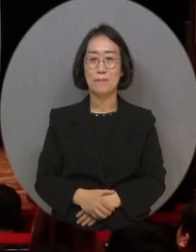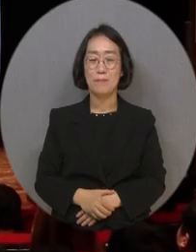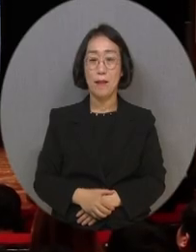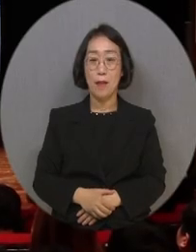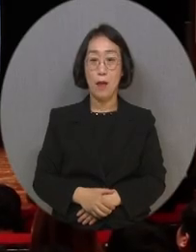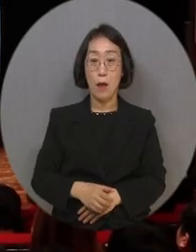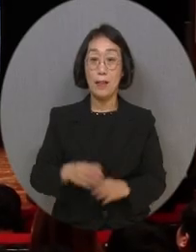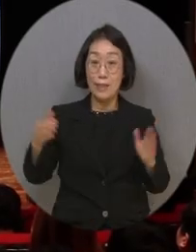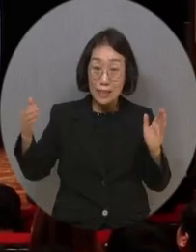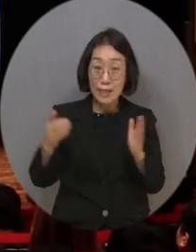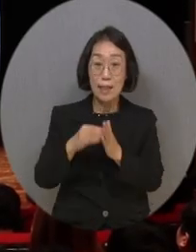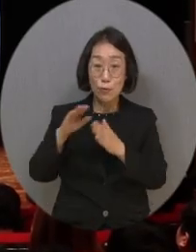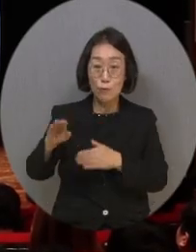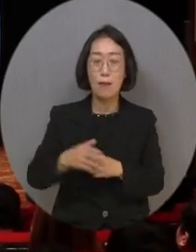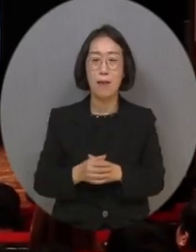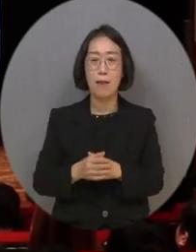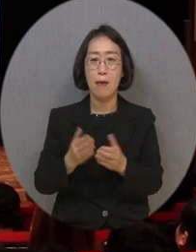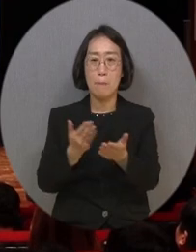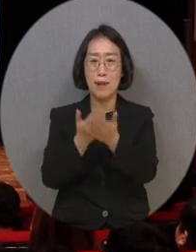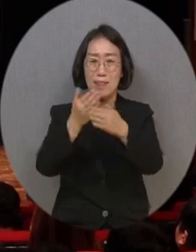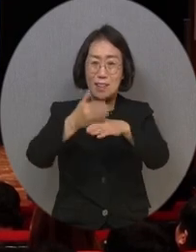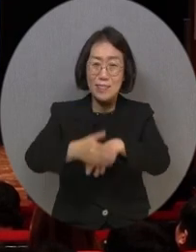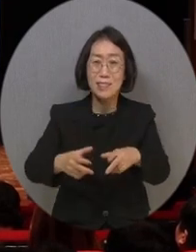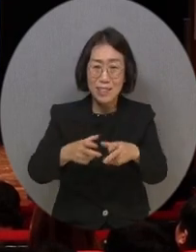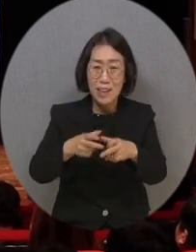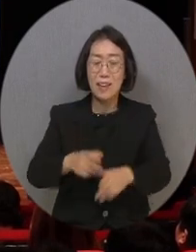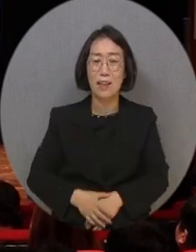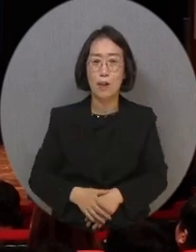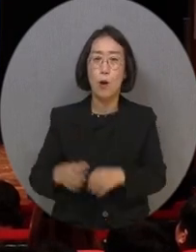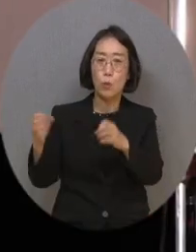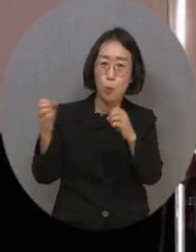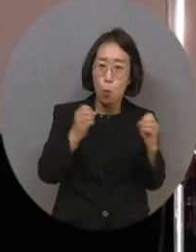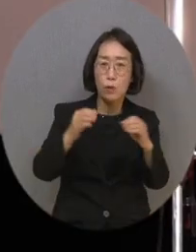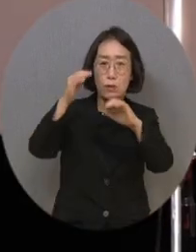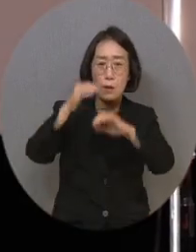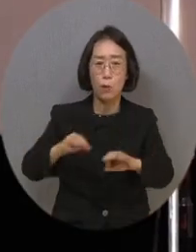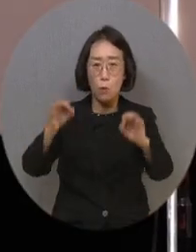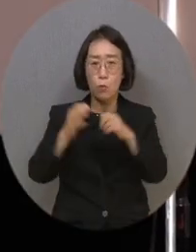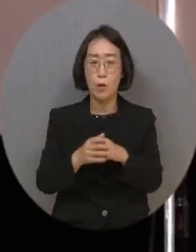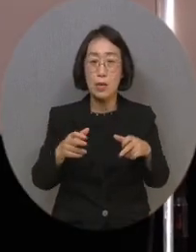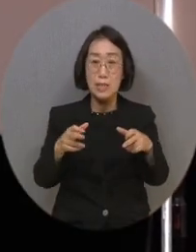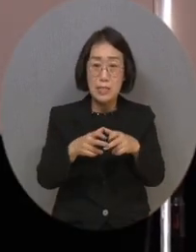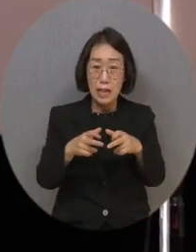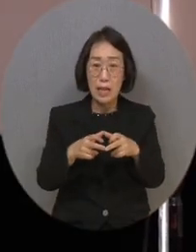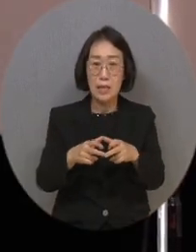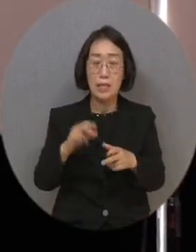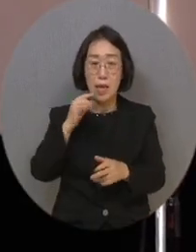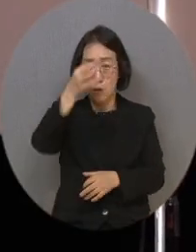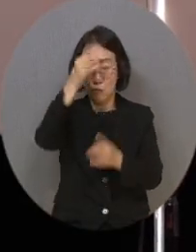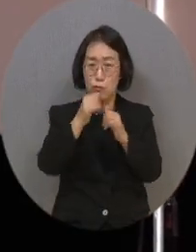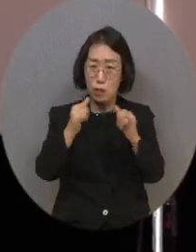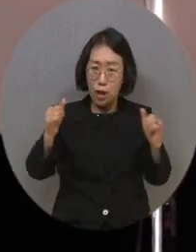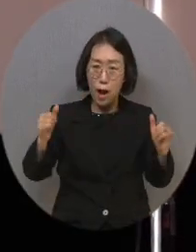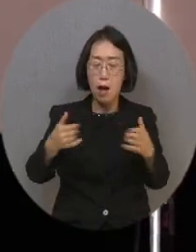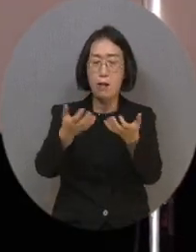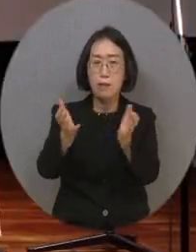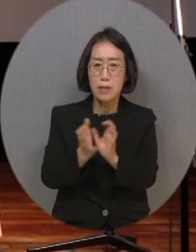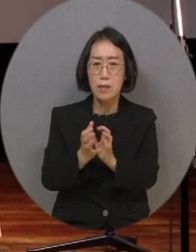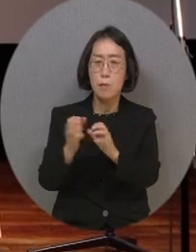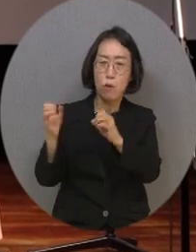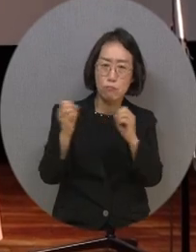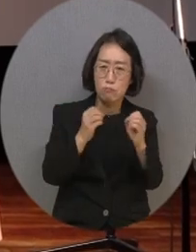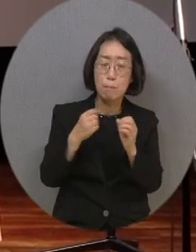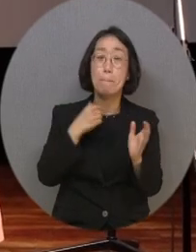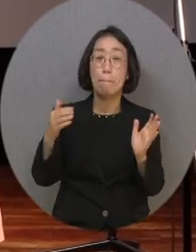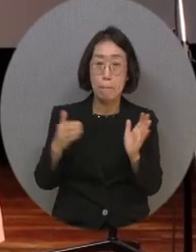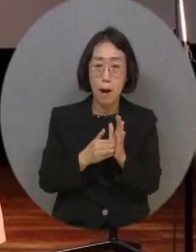공연이 끝난 후 이어진 발달장애인 단원들과의 공감 토크에서는 장애인 예술가로 살아가는 단원들의 이야기를 나누며